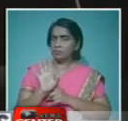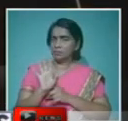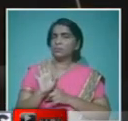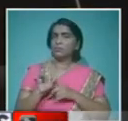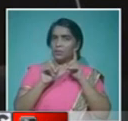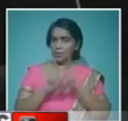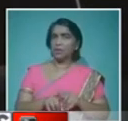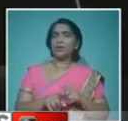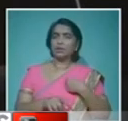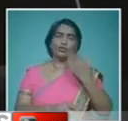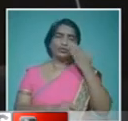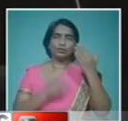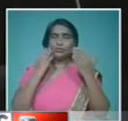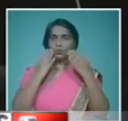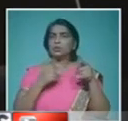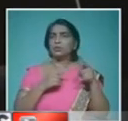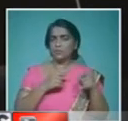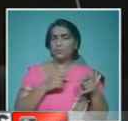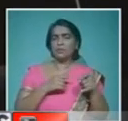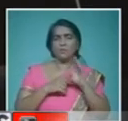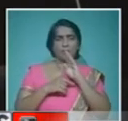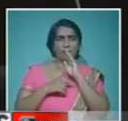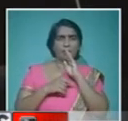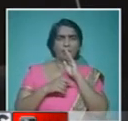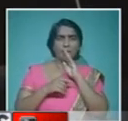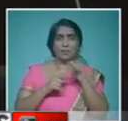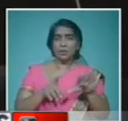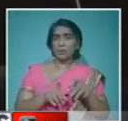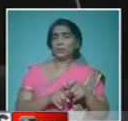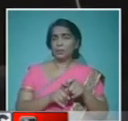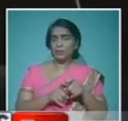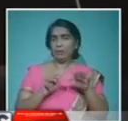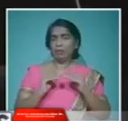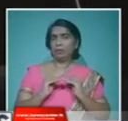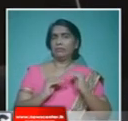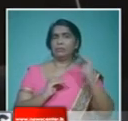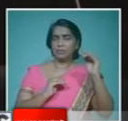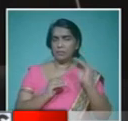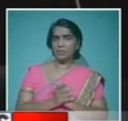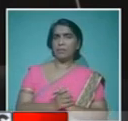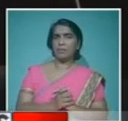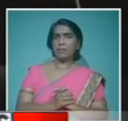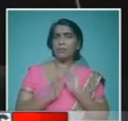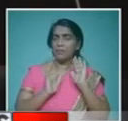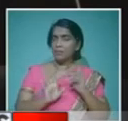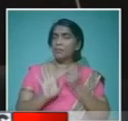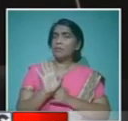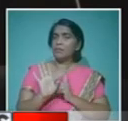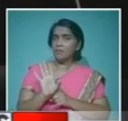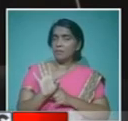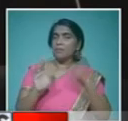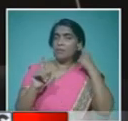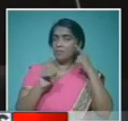වගේ සිද්ධීන් අපි දකිනවා. මේක එක්තරා විදිහක ඒ සිද්ධිවල උච්චස්ථානයකට අපි එළඹිලා තියෙනවා. නමුත් හැම මොහොතකම මේ